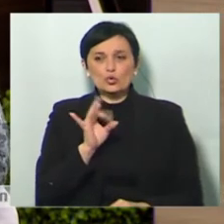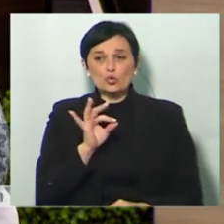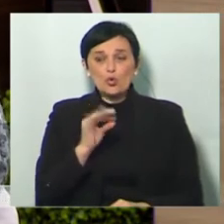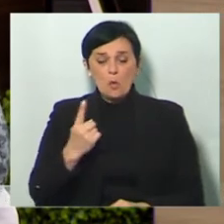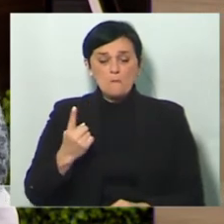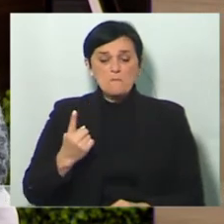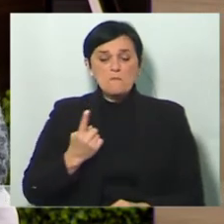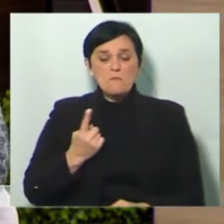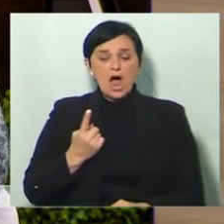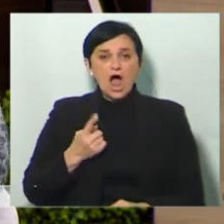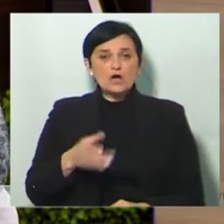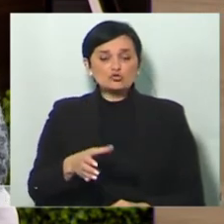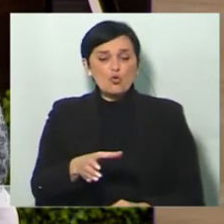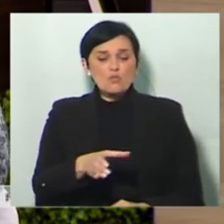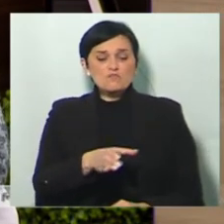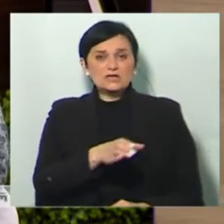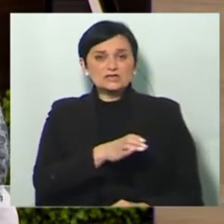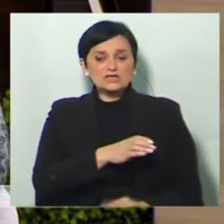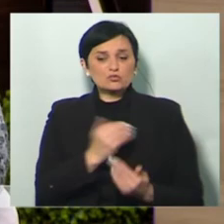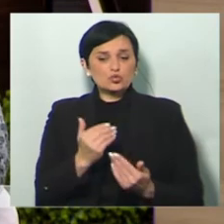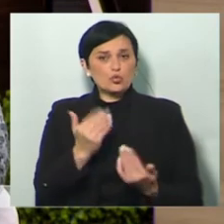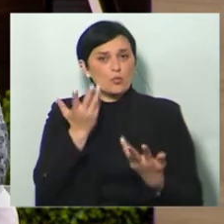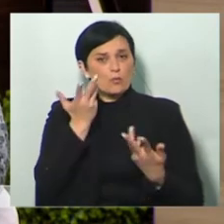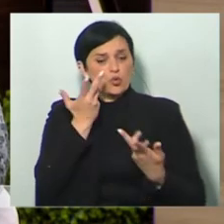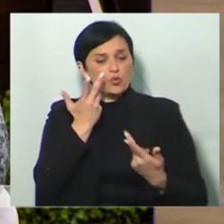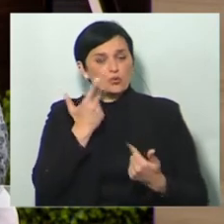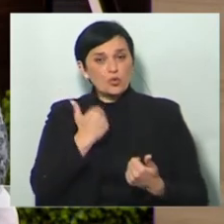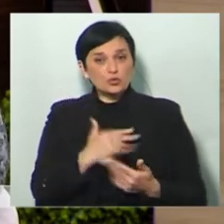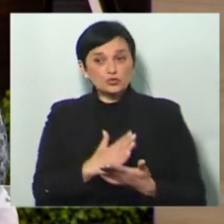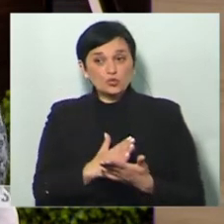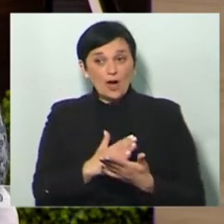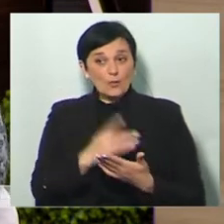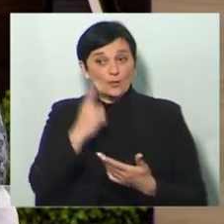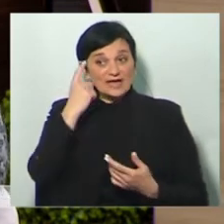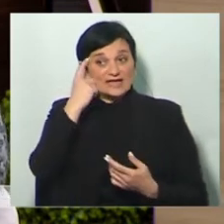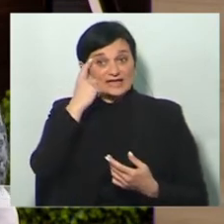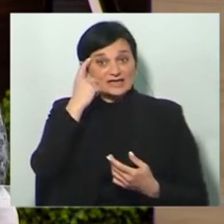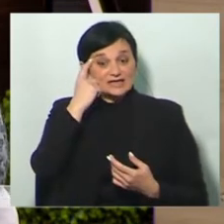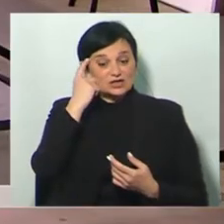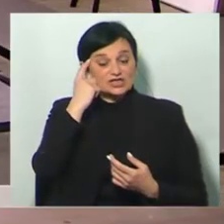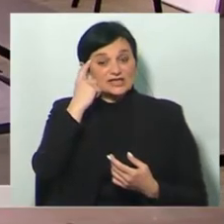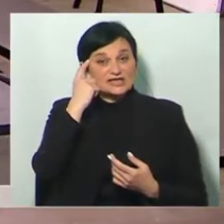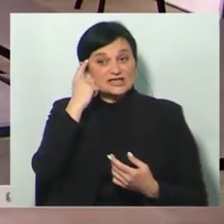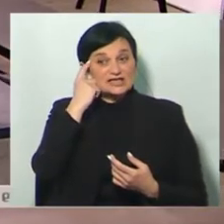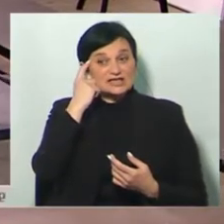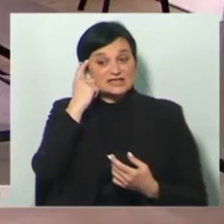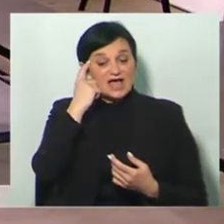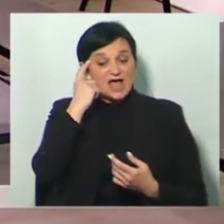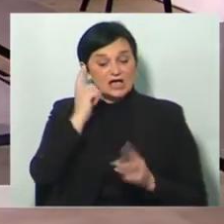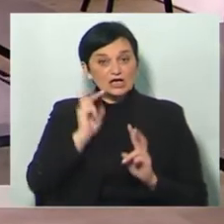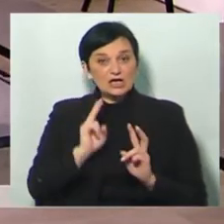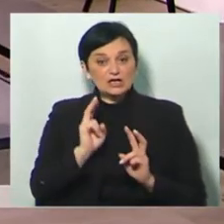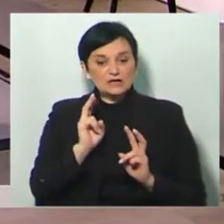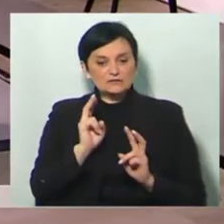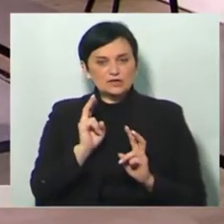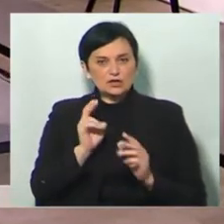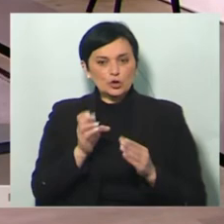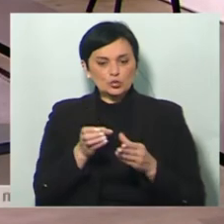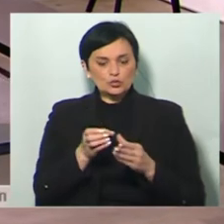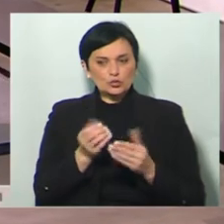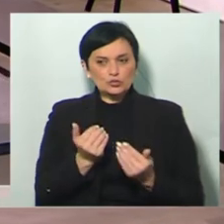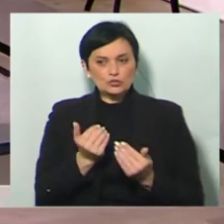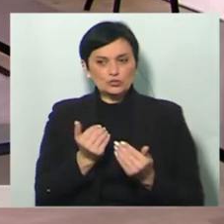martobam, didarta pupunebao, da, intelectualur, intelectualta,